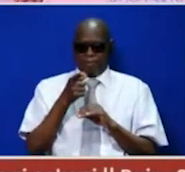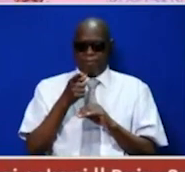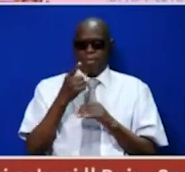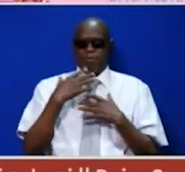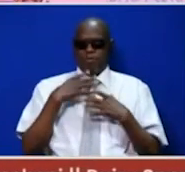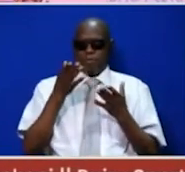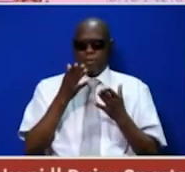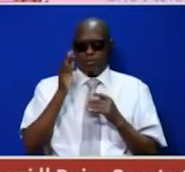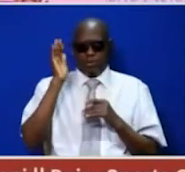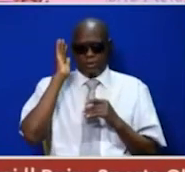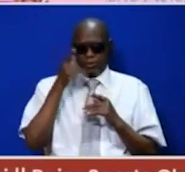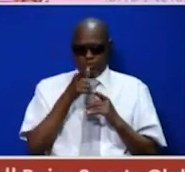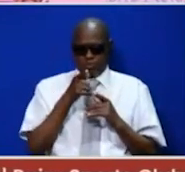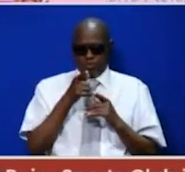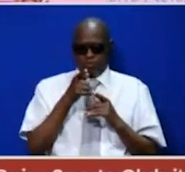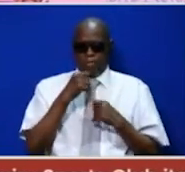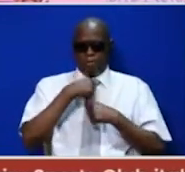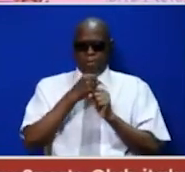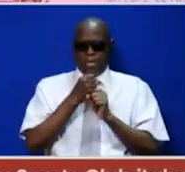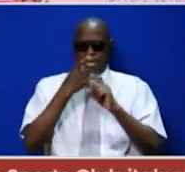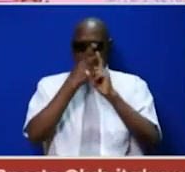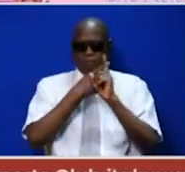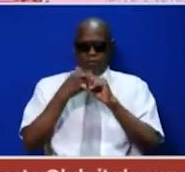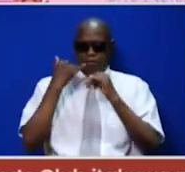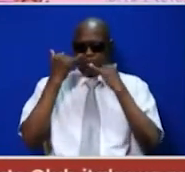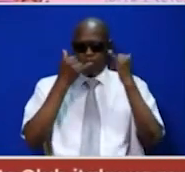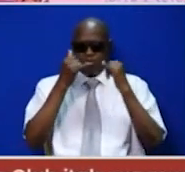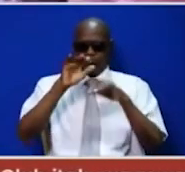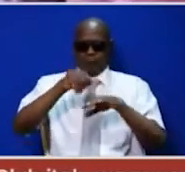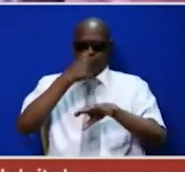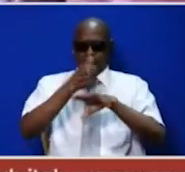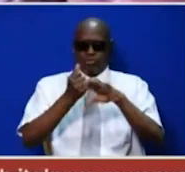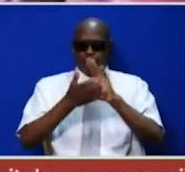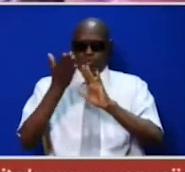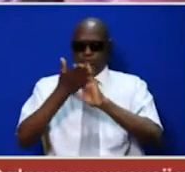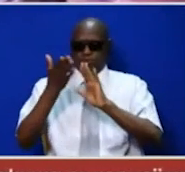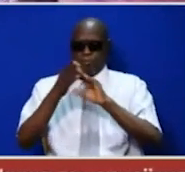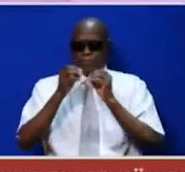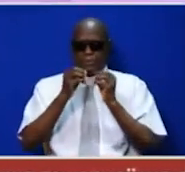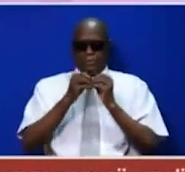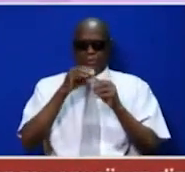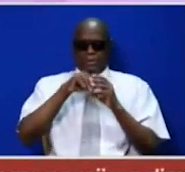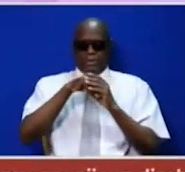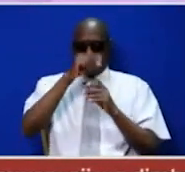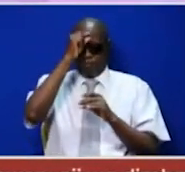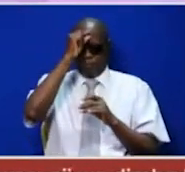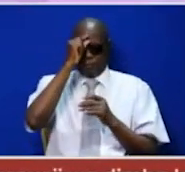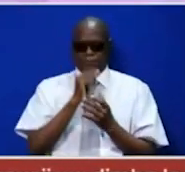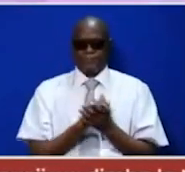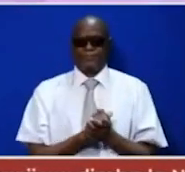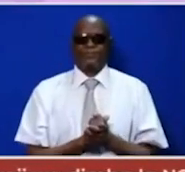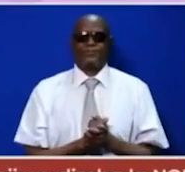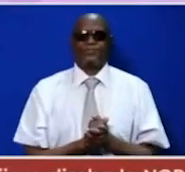listen to you, to make all the necessary calls, to set up quick meetings across government. Mratibu wa Umoja wa Mataifa nchini